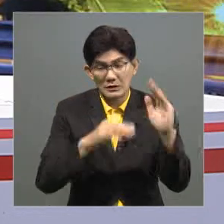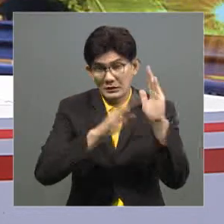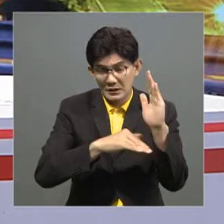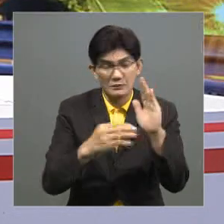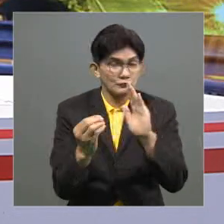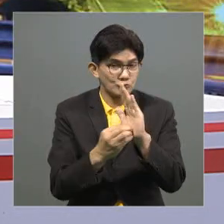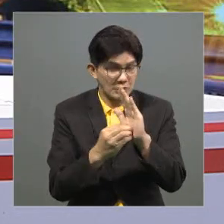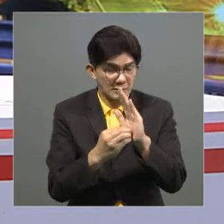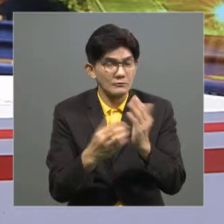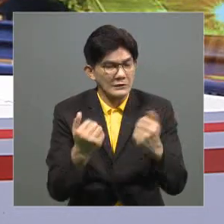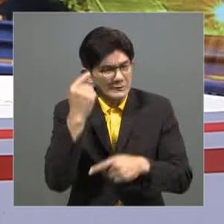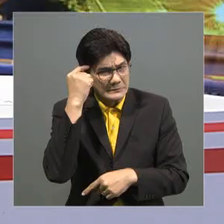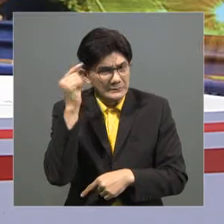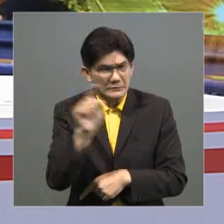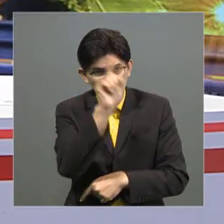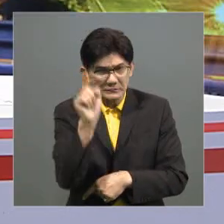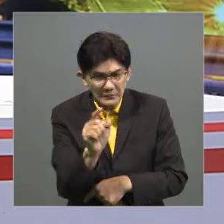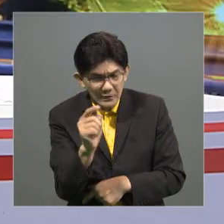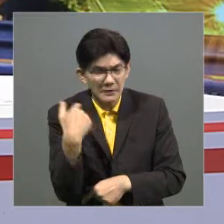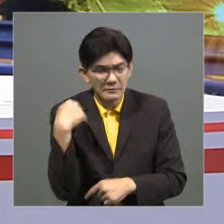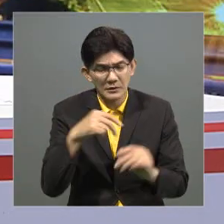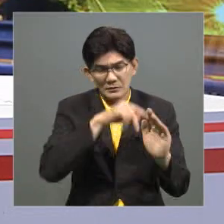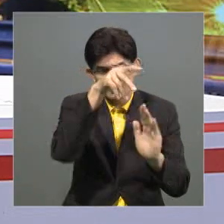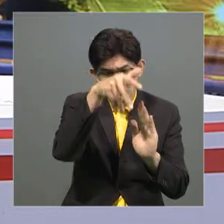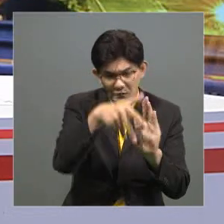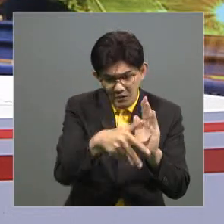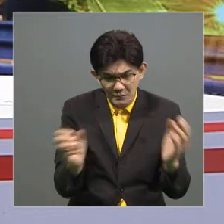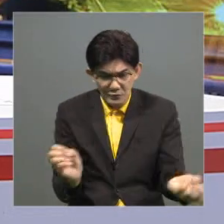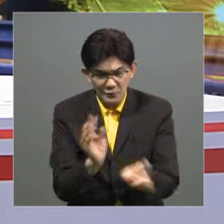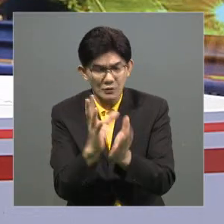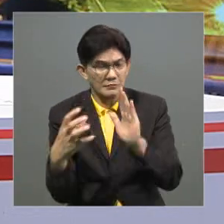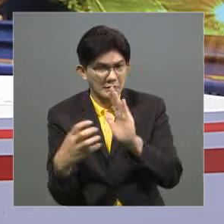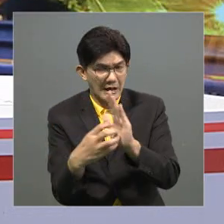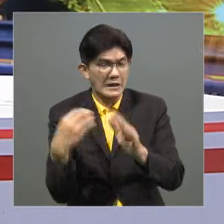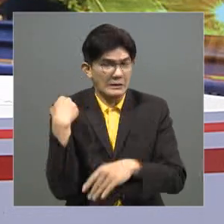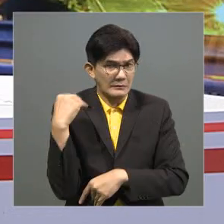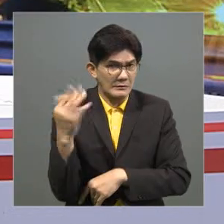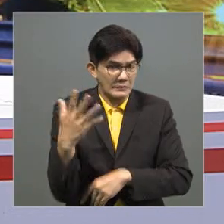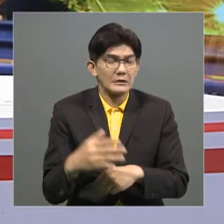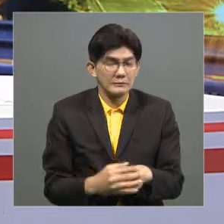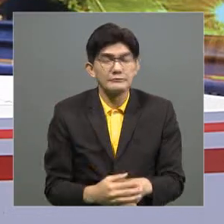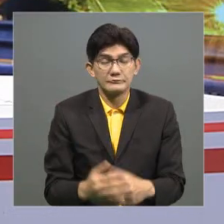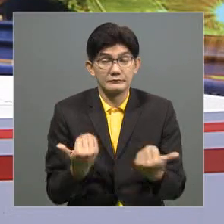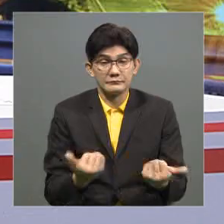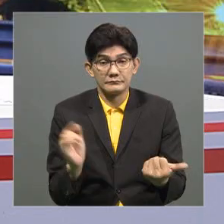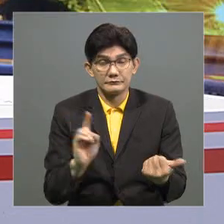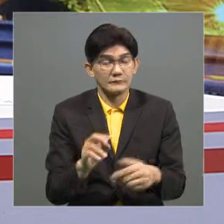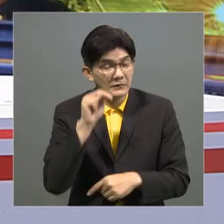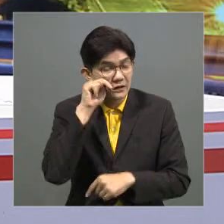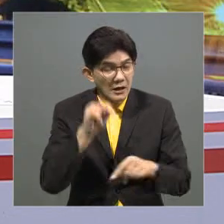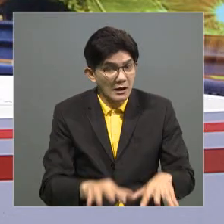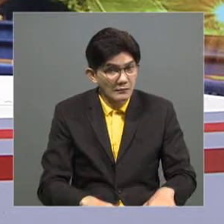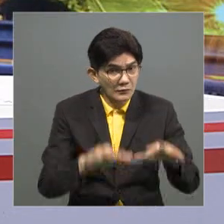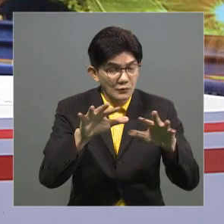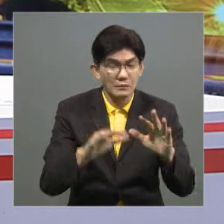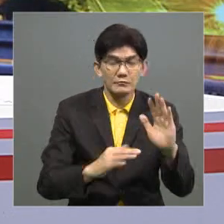ของกรุงเทพมหานครเนี่ยก็กําลังคิดสงสัยนะครับว่าเอ๊ะน้ําทั้งหมดมันจะไหลมากระทบกับพื้นที่ภาคกลางหรือเปล่านะครับเรื่องนี้เนี่ยเขาบอกว่าน้ําที่ท่วมในพื้